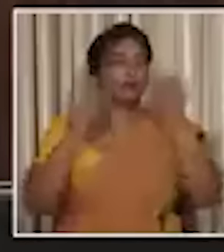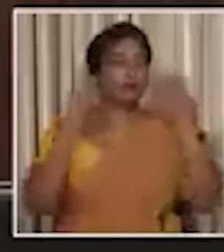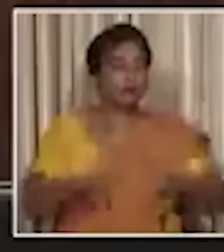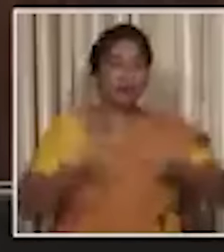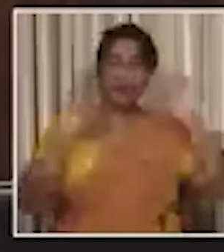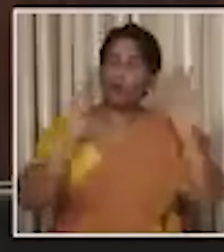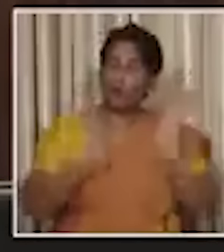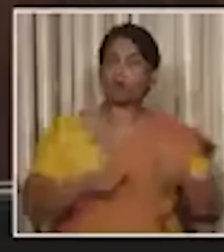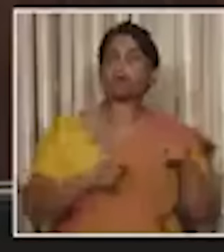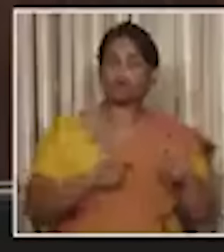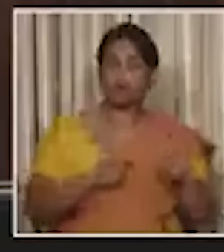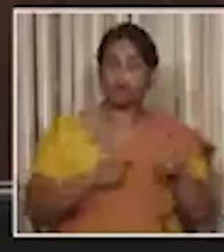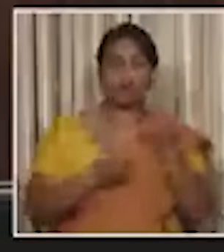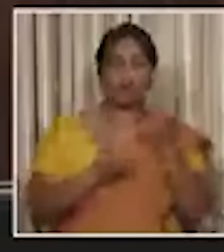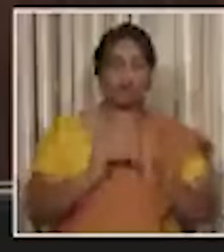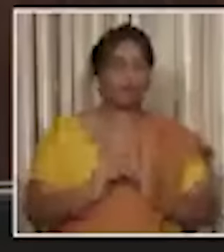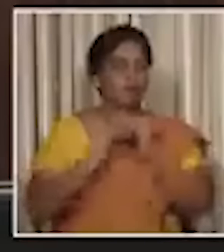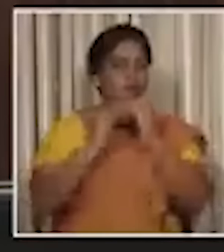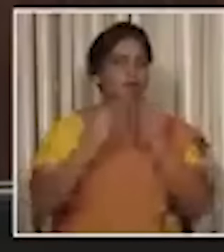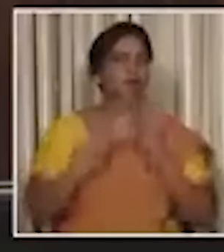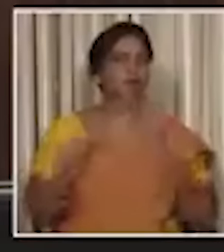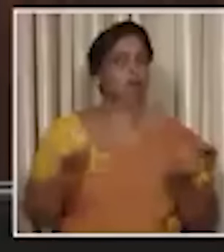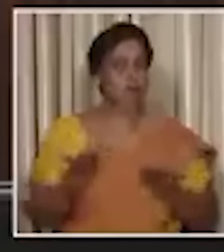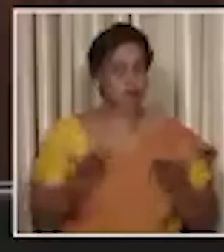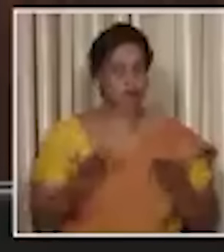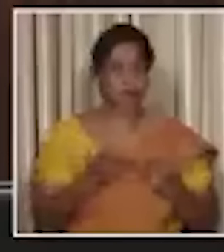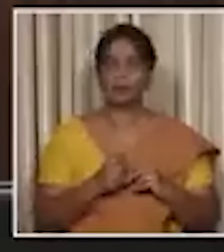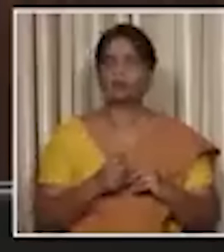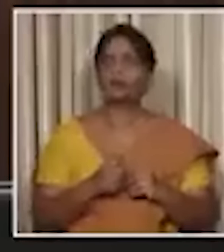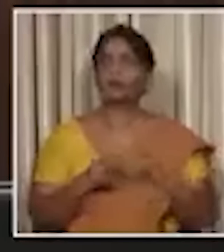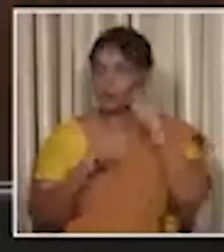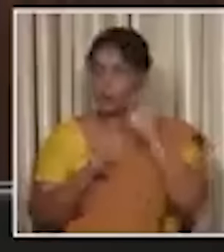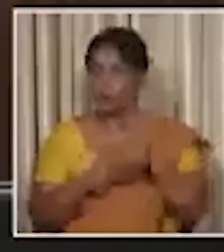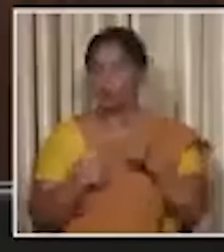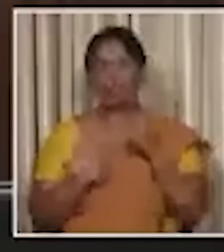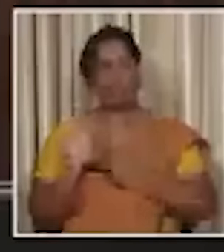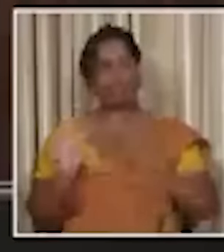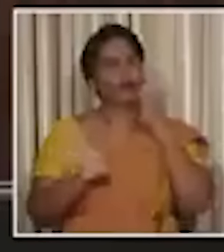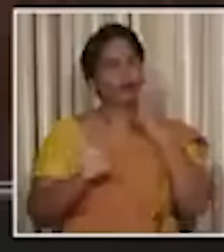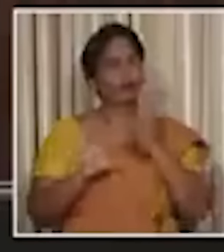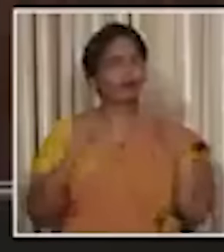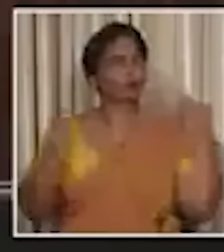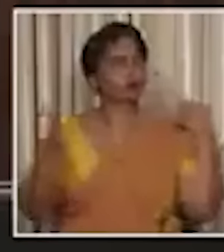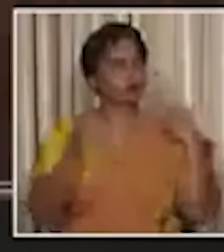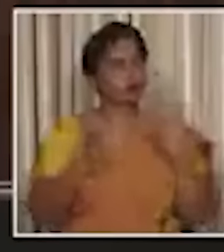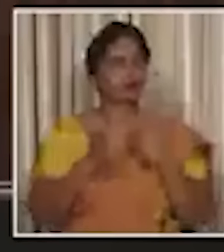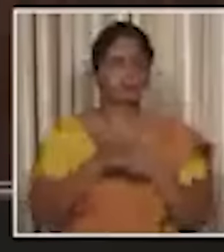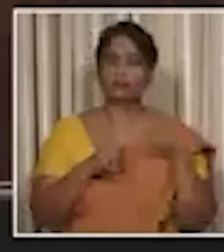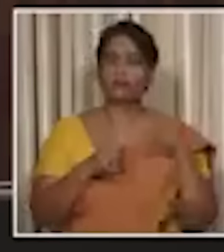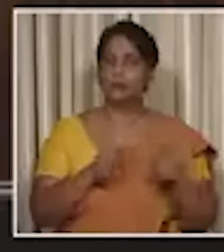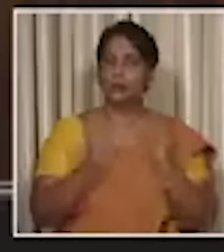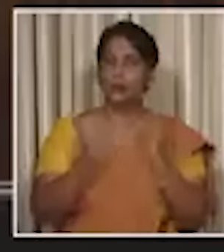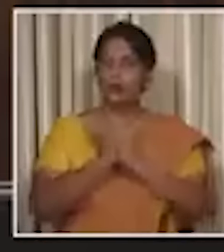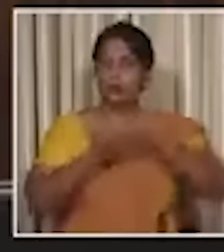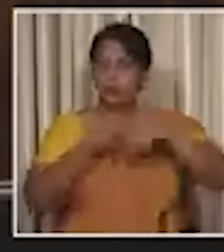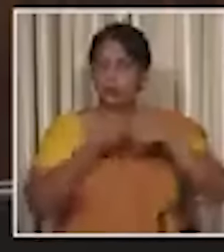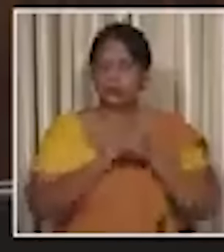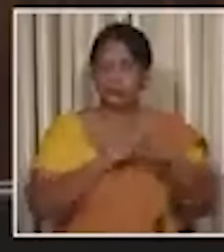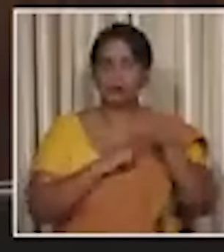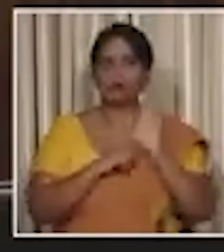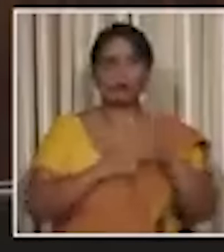சந்தையில் அரசாங்கத்தின் பங்கும் உள்ளடக்கியதாக அது வழிநடத்தப்பட வேண்டும். அதன் போது விசேஷமாக நாங்கள் சிந்திக்கின்றோம் வலுசக்தி சந்தையை.